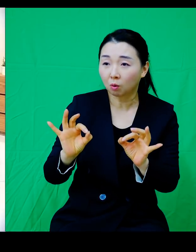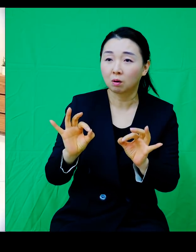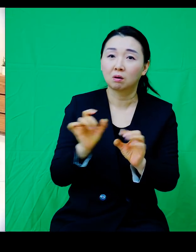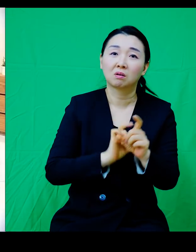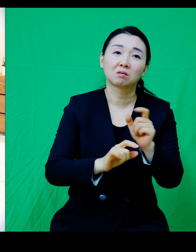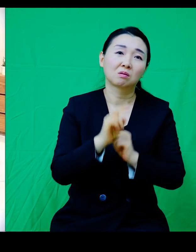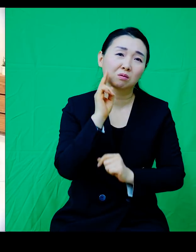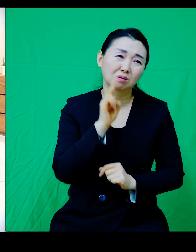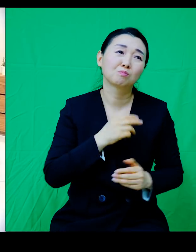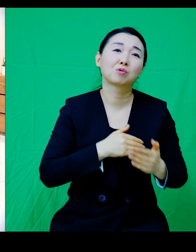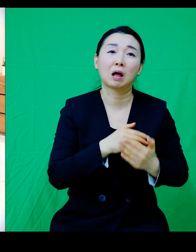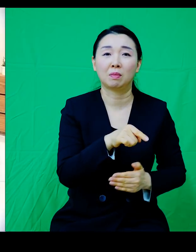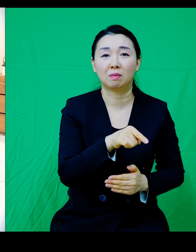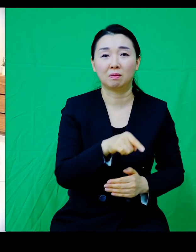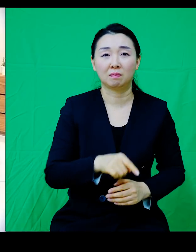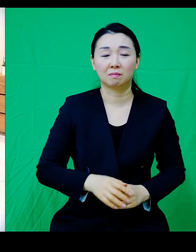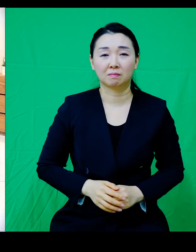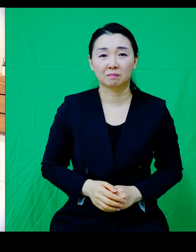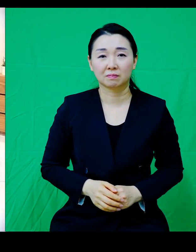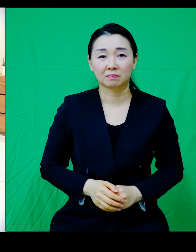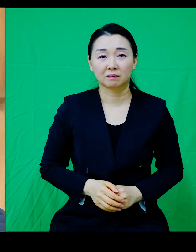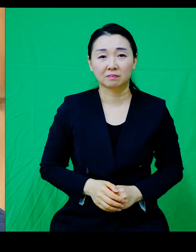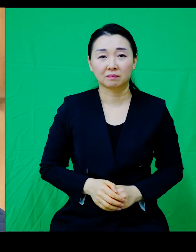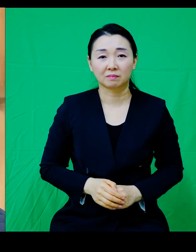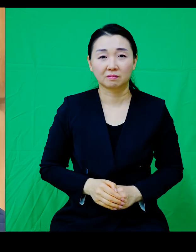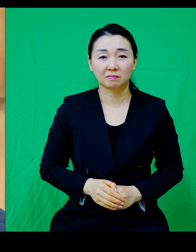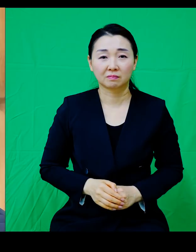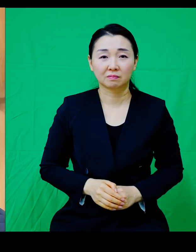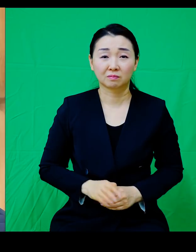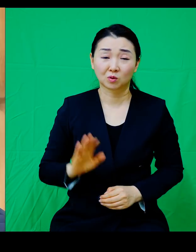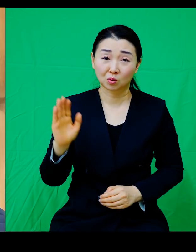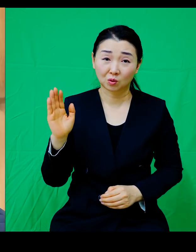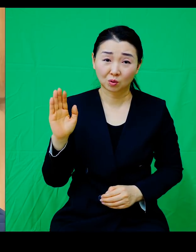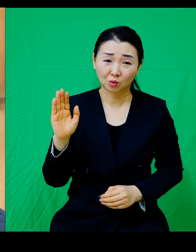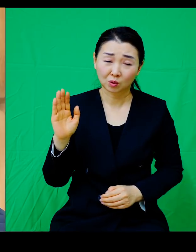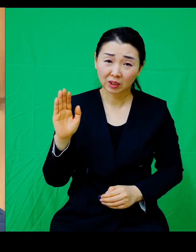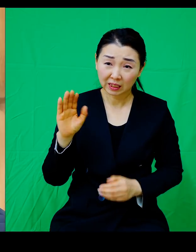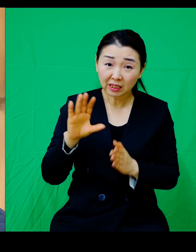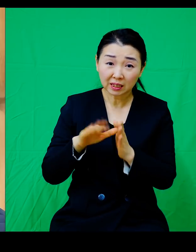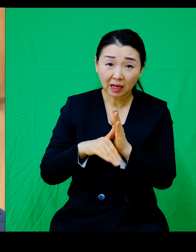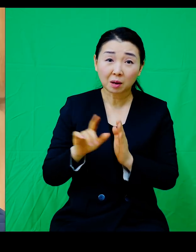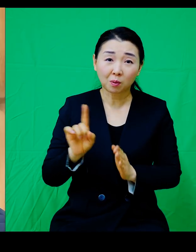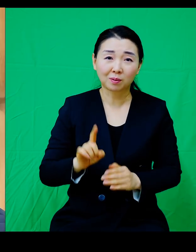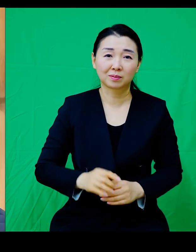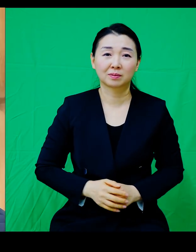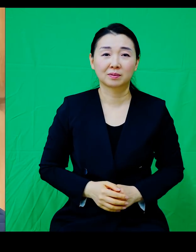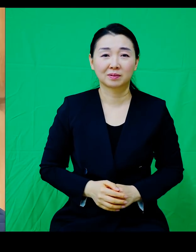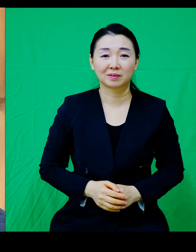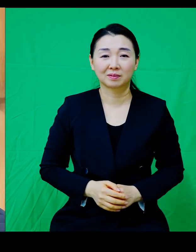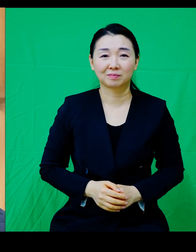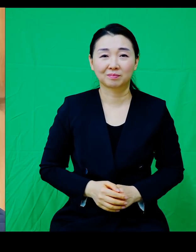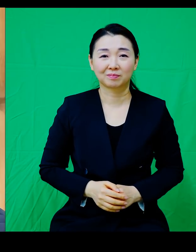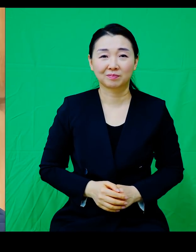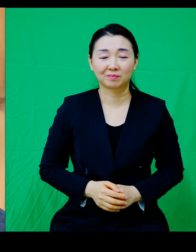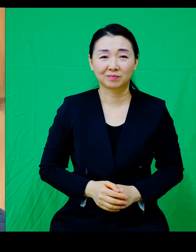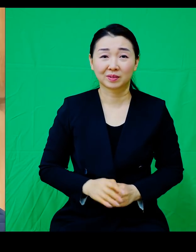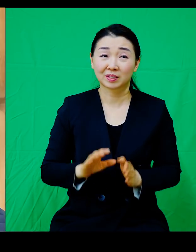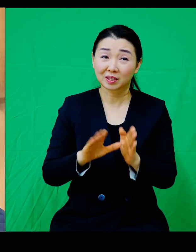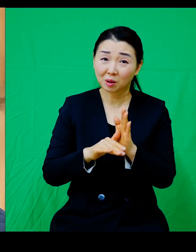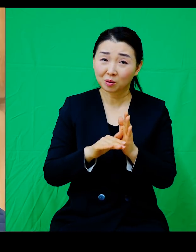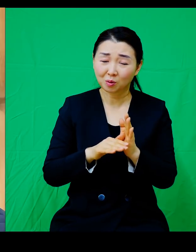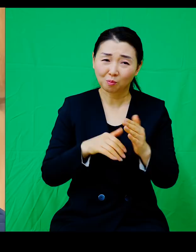더 더 심해지게 불안감이 더 심해졌겠죠. 그래서 어떤 일이 최근에 그때 그 당시 제일